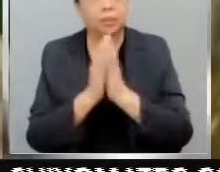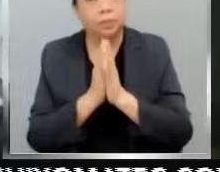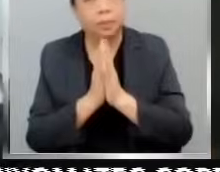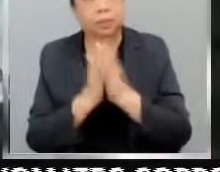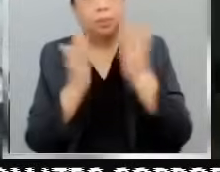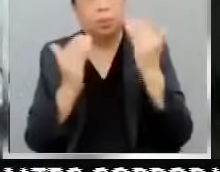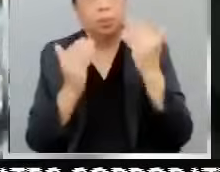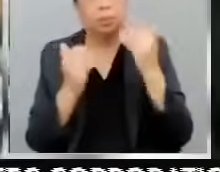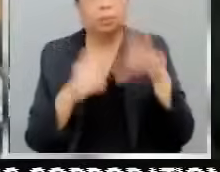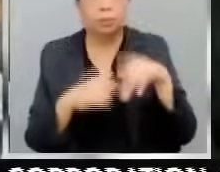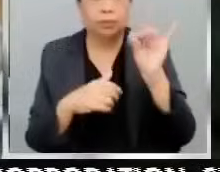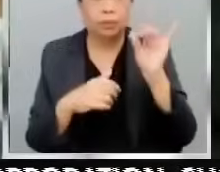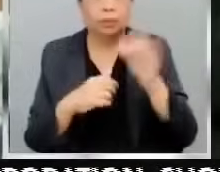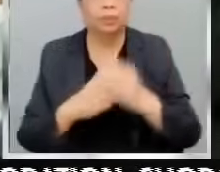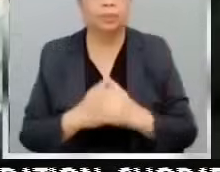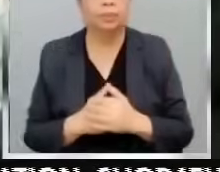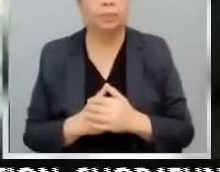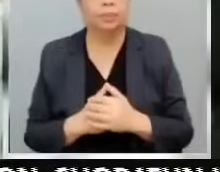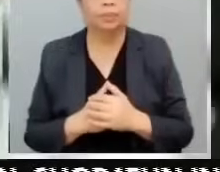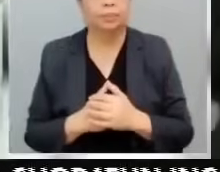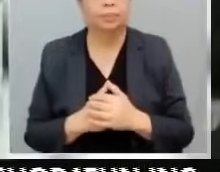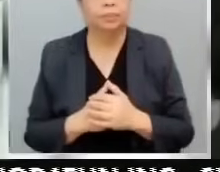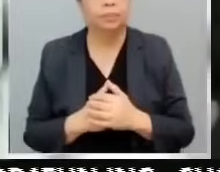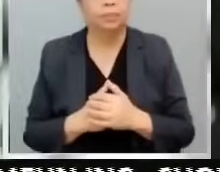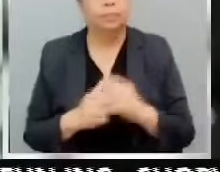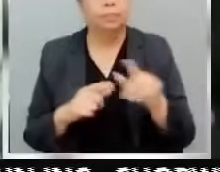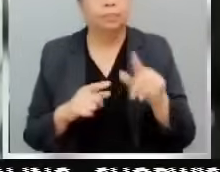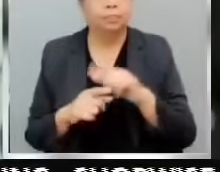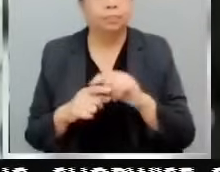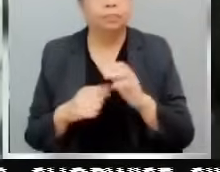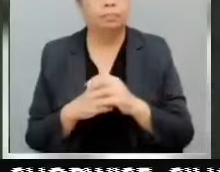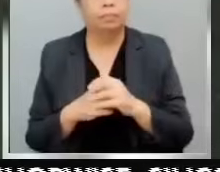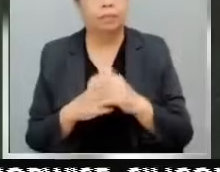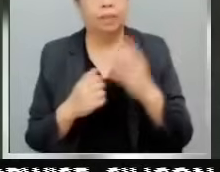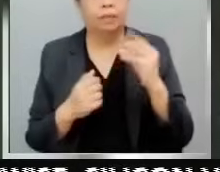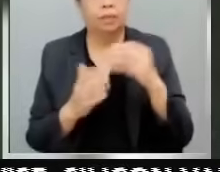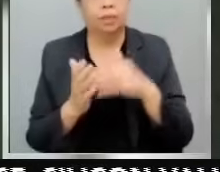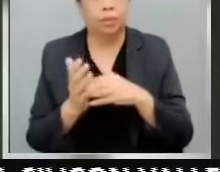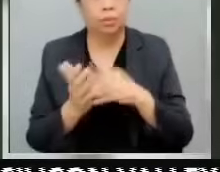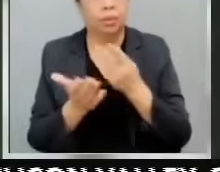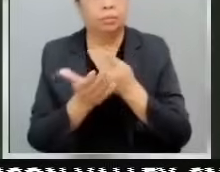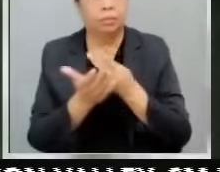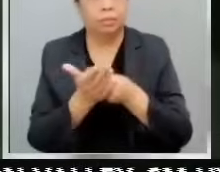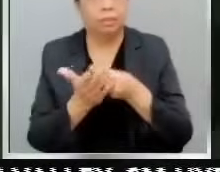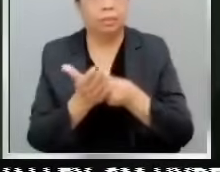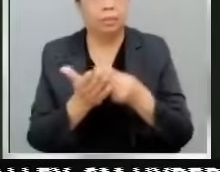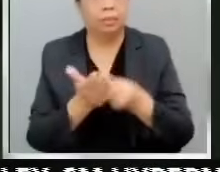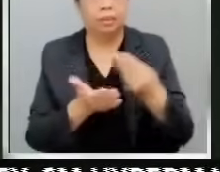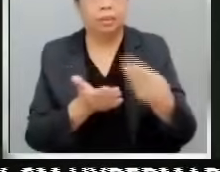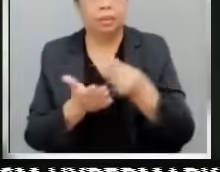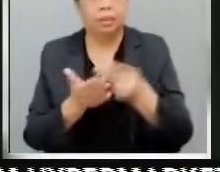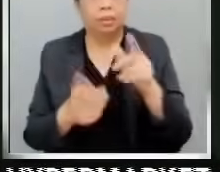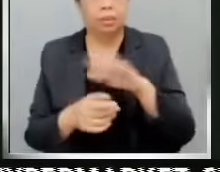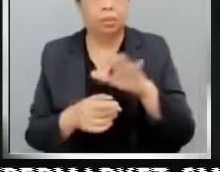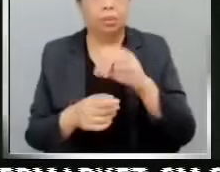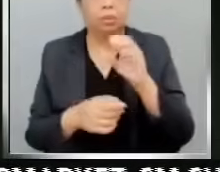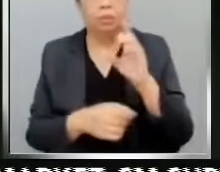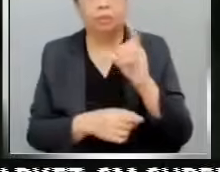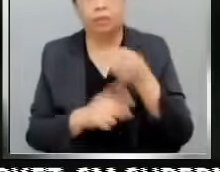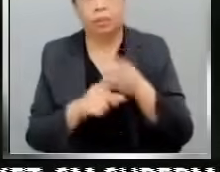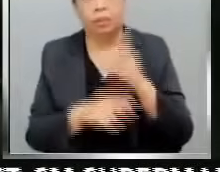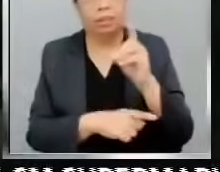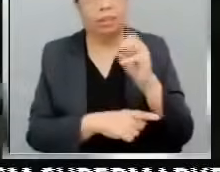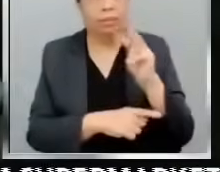pa rin. Tig 50,000 pesos ang pinansyal na tulong na tinanggap ng umuwing Pinoy mula DMW at OWA. May iba